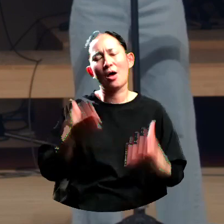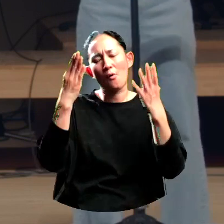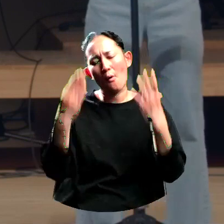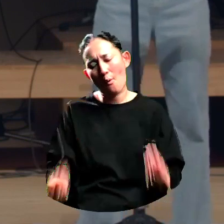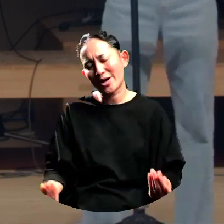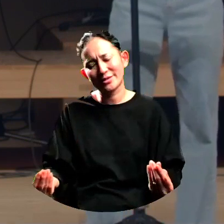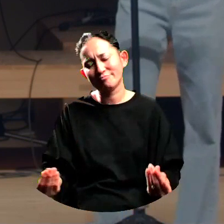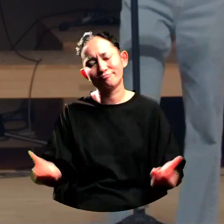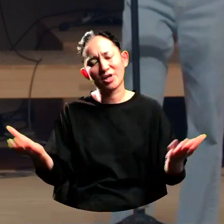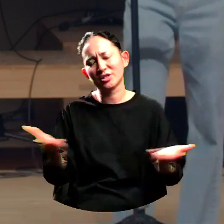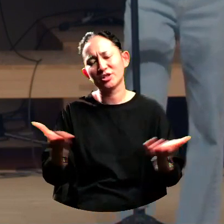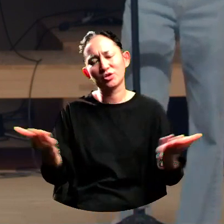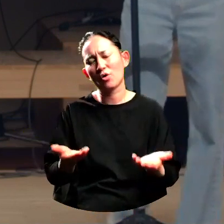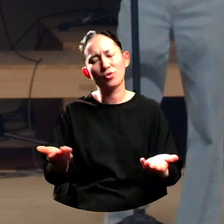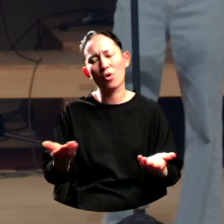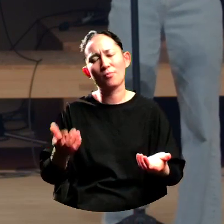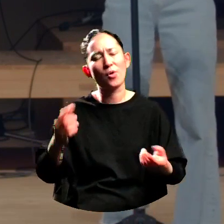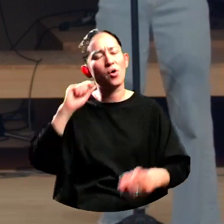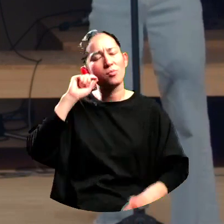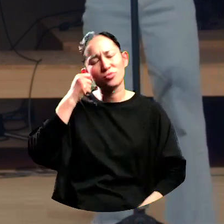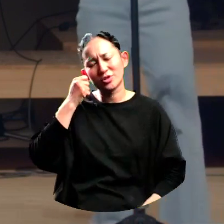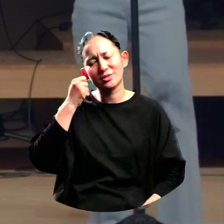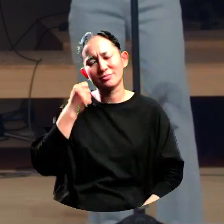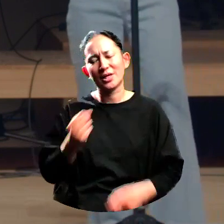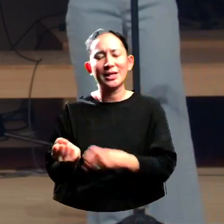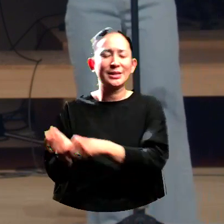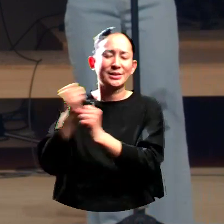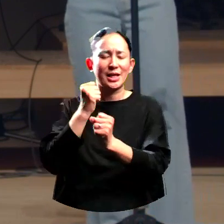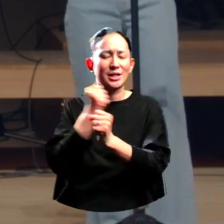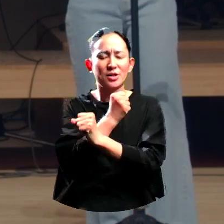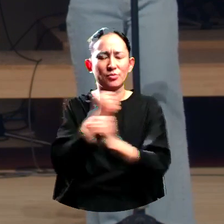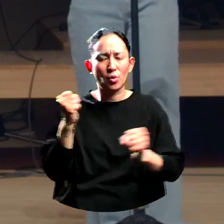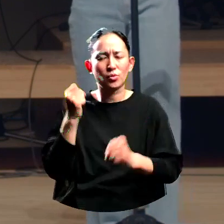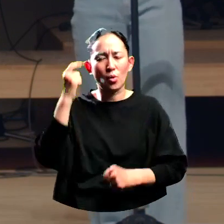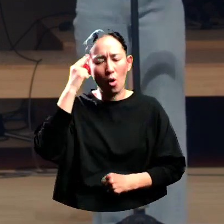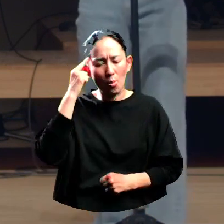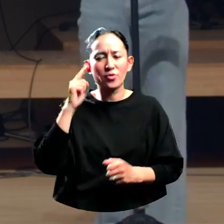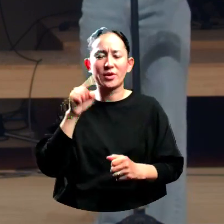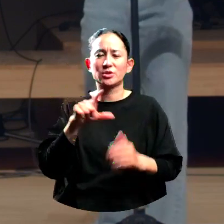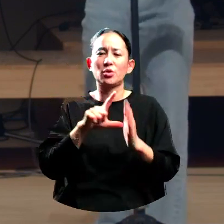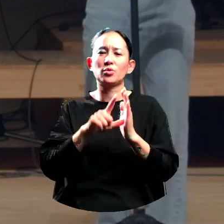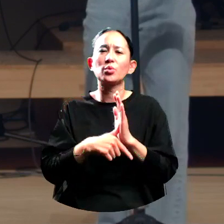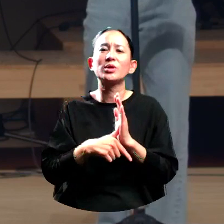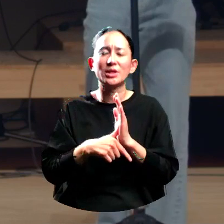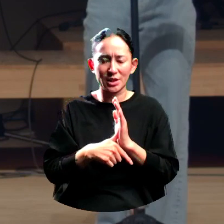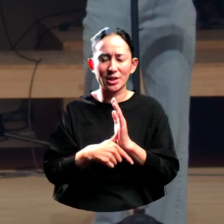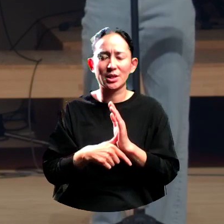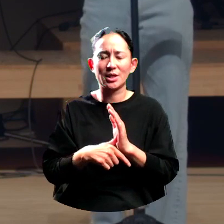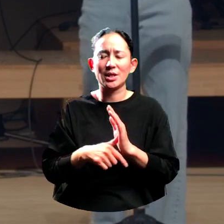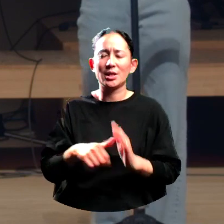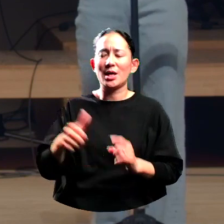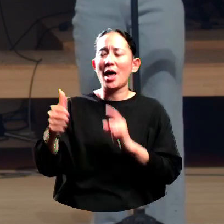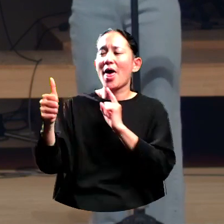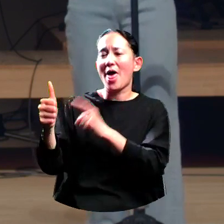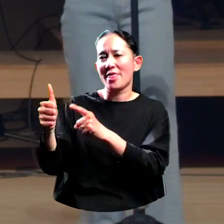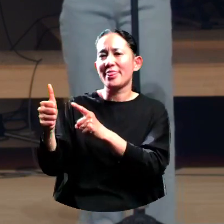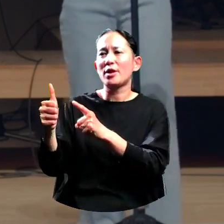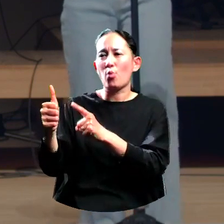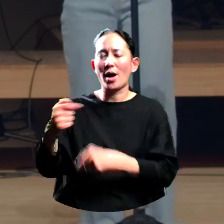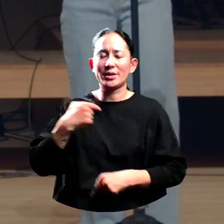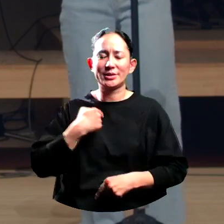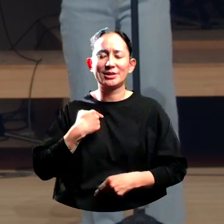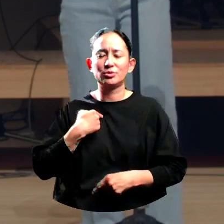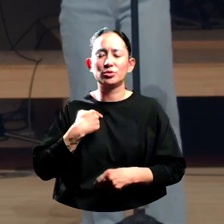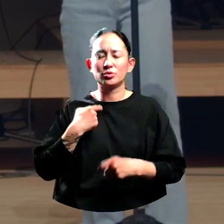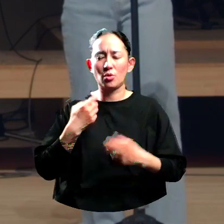事できない。再起不能だと思われる中で、ヘンデルは自分のふるさともうドイツに帰ろうと決めるんです。 And he thought the situation